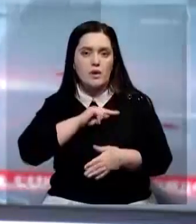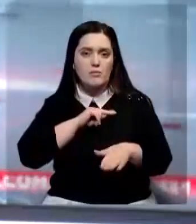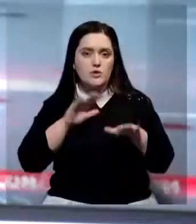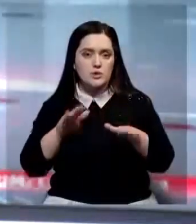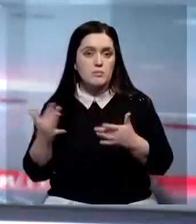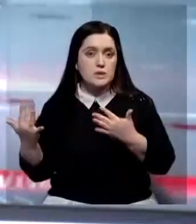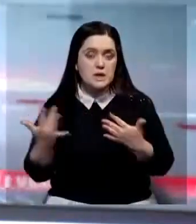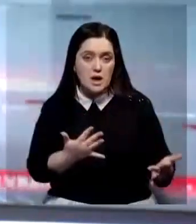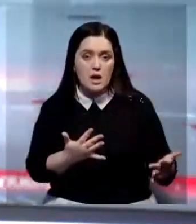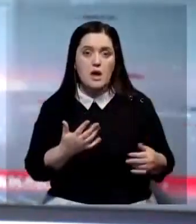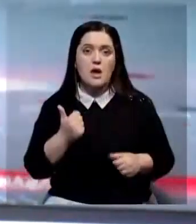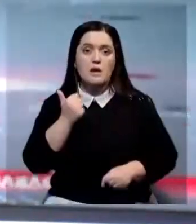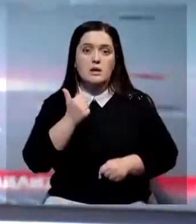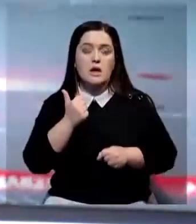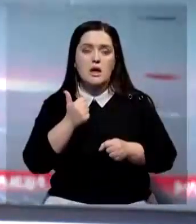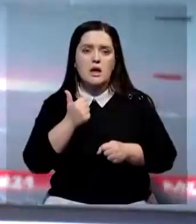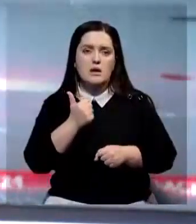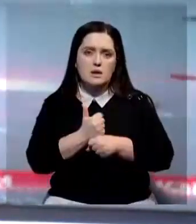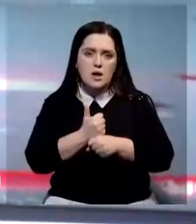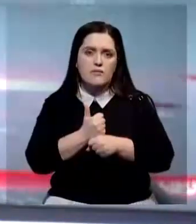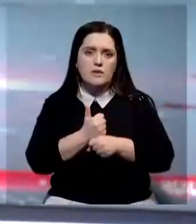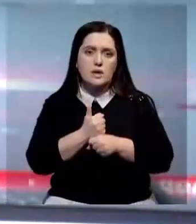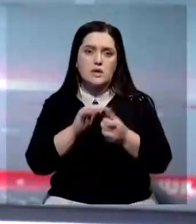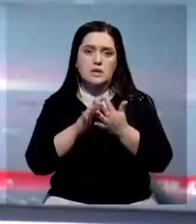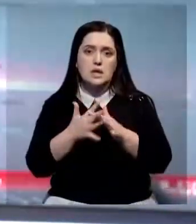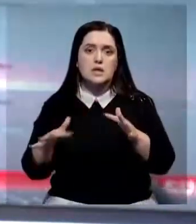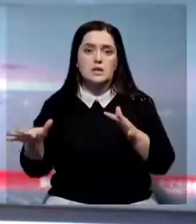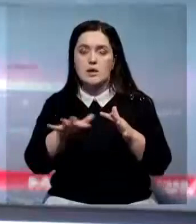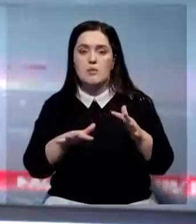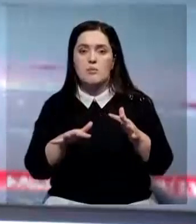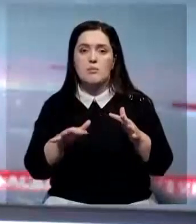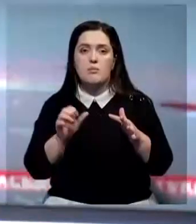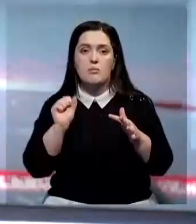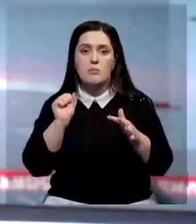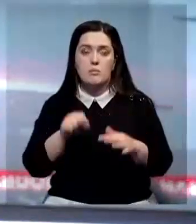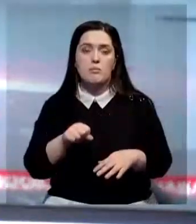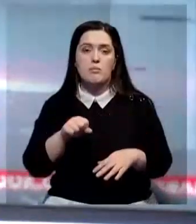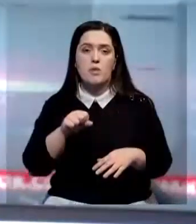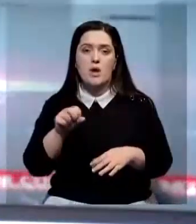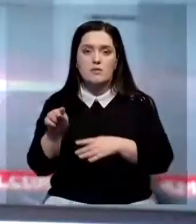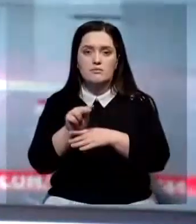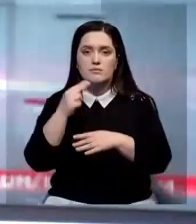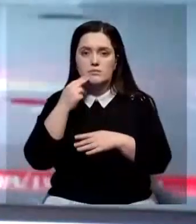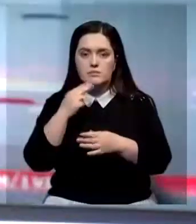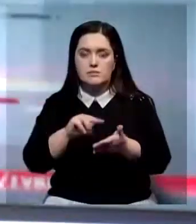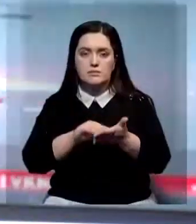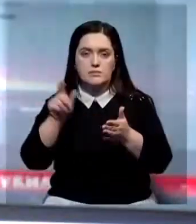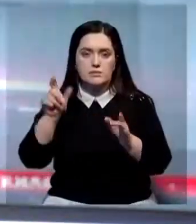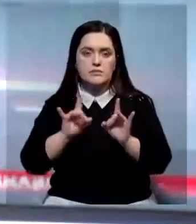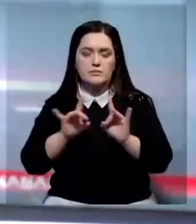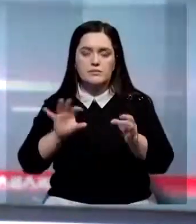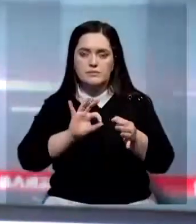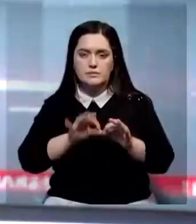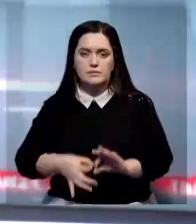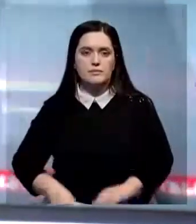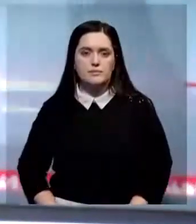открыть новые рабочие места. Но самое главное, больше пациентов из сельской местности смогут получить квалифицированную медицинскую